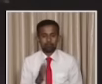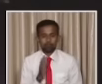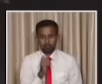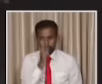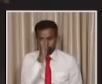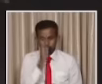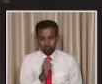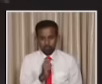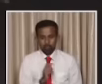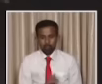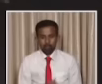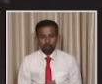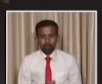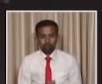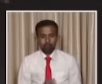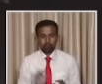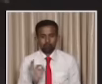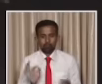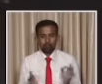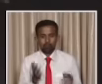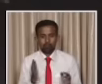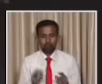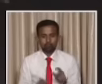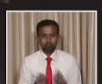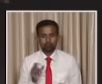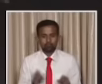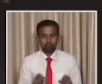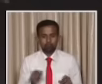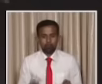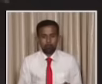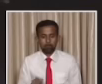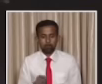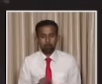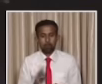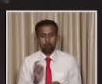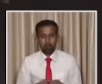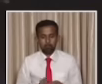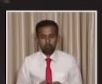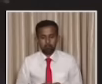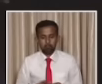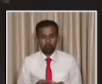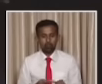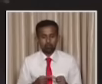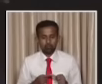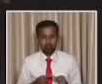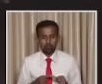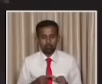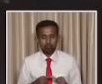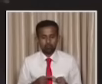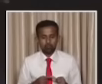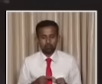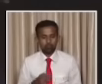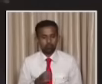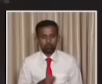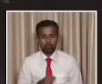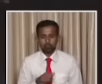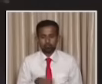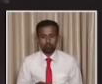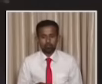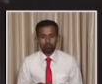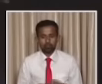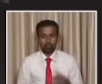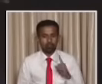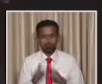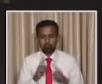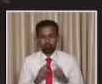සභාපතිතුමනි වතු ජනතාවගේ මේ වෙලාවේ තියෙන දැවෙන ප්‍රශ්නෙට උත්තර හොයන්න මං හිතන්නේ මේ ආණ්ඩු තුල අවශ්‍ය